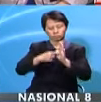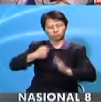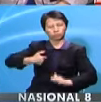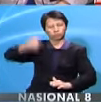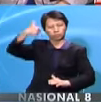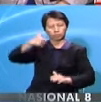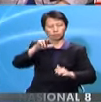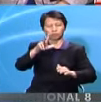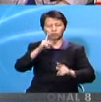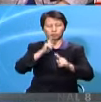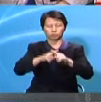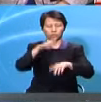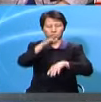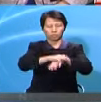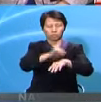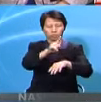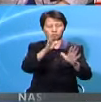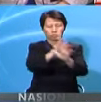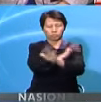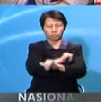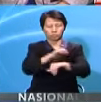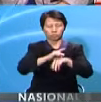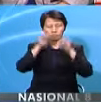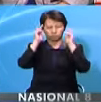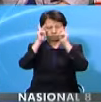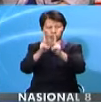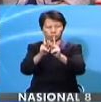kemenangan 3-1 ke atas Sarawak di Kuantan.